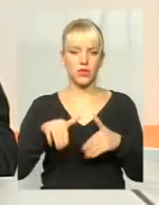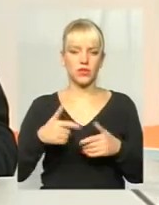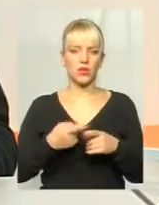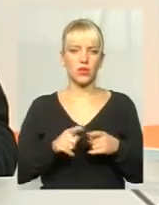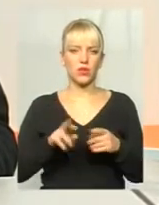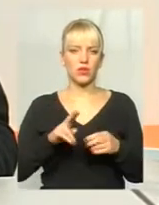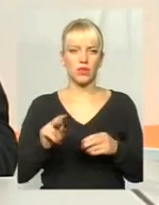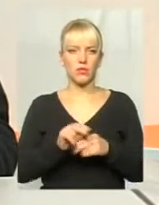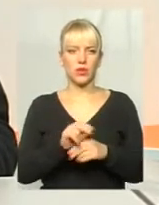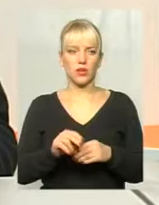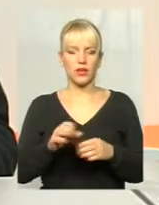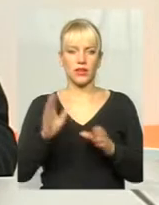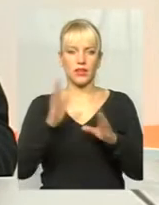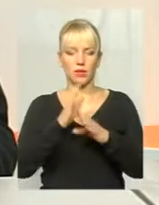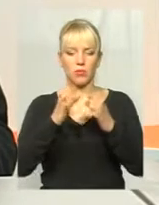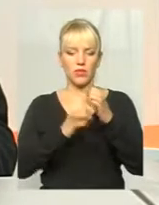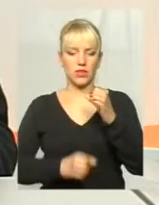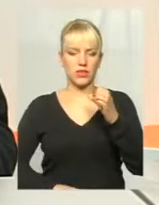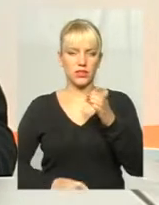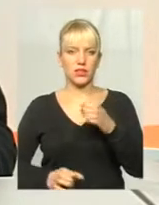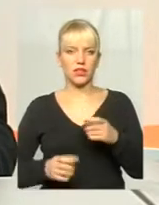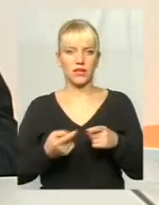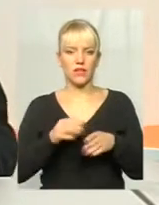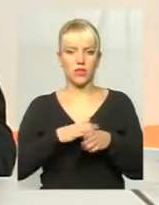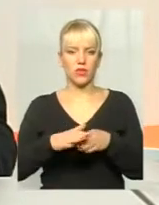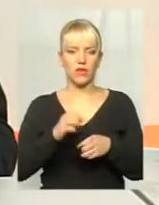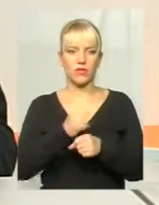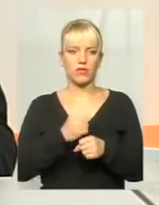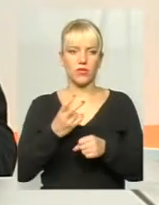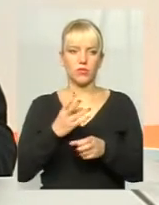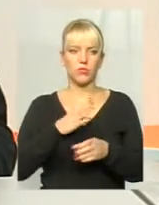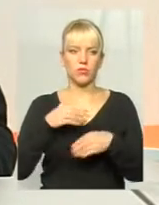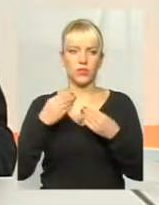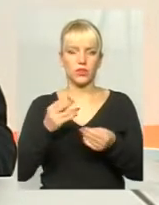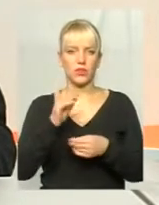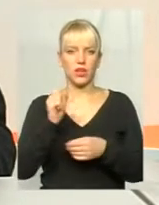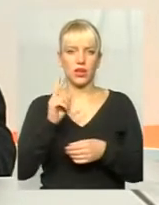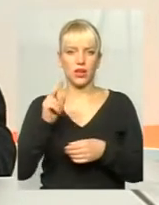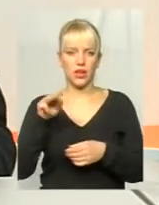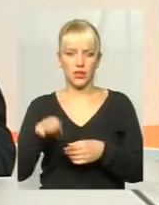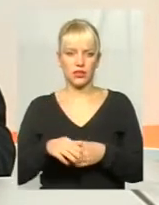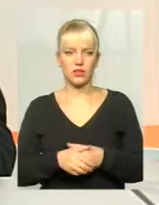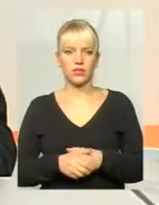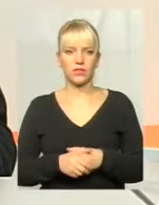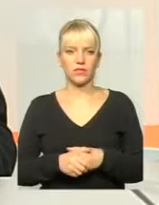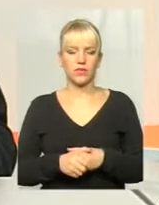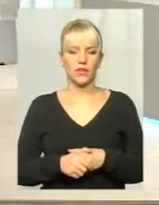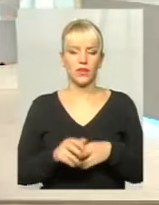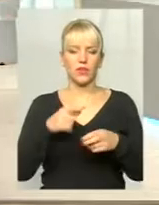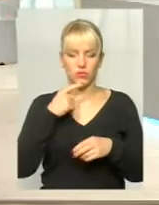перевірені димовентиляційні канали, виконавець робіт повинен був видати акт. Ну, от сказали,